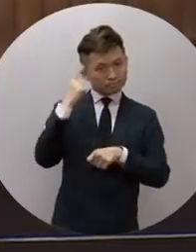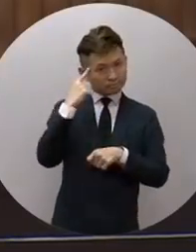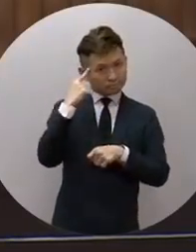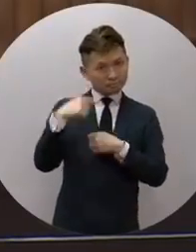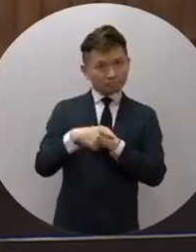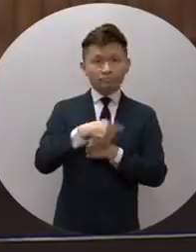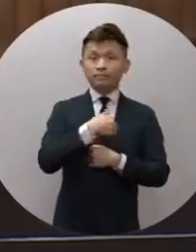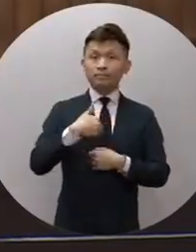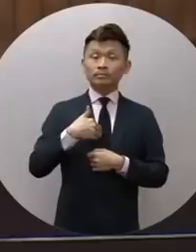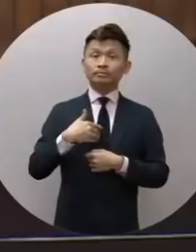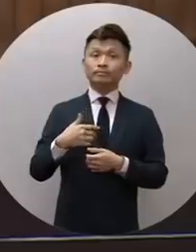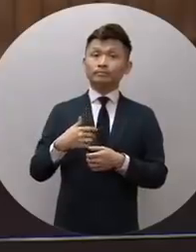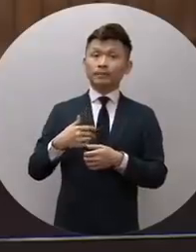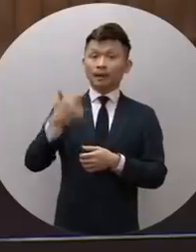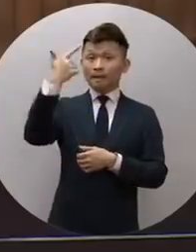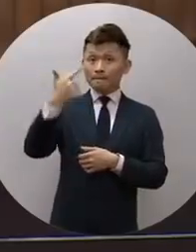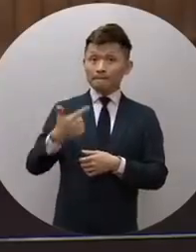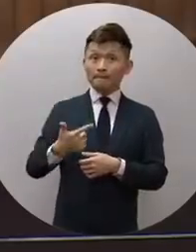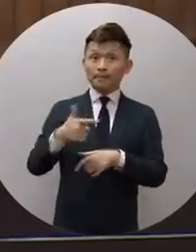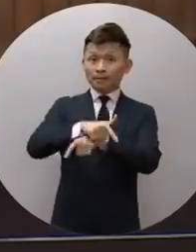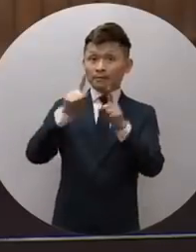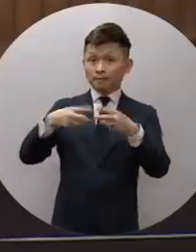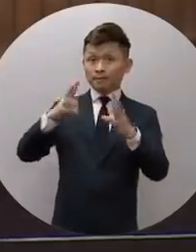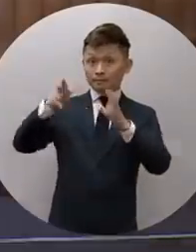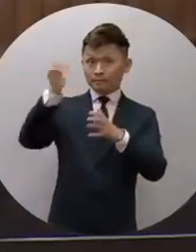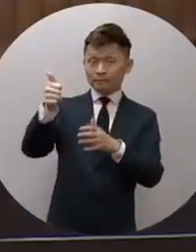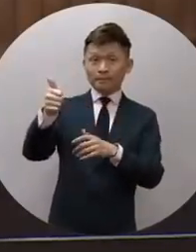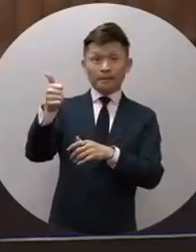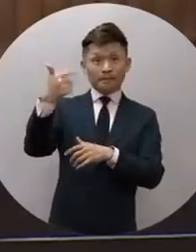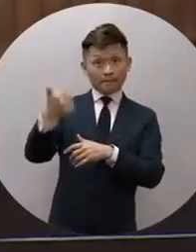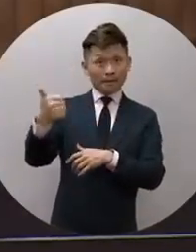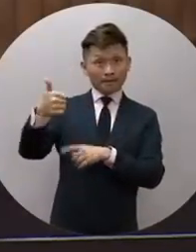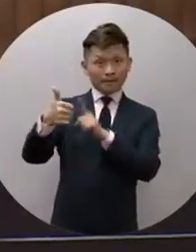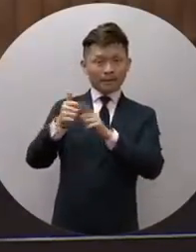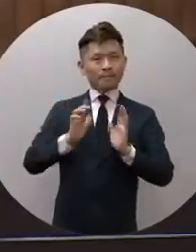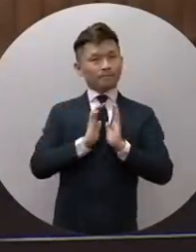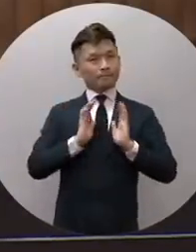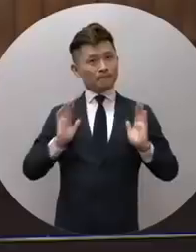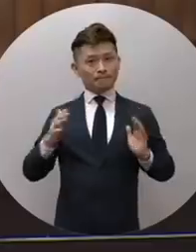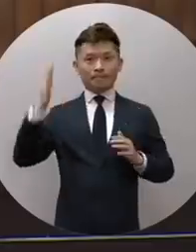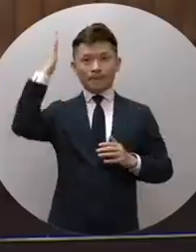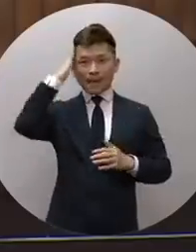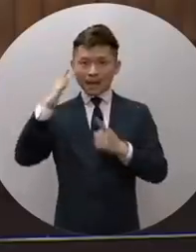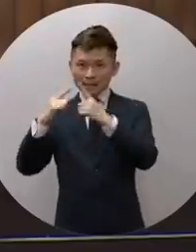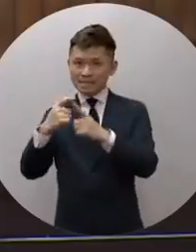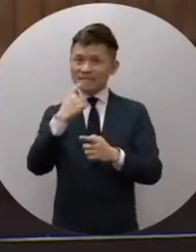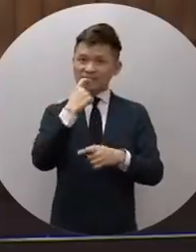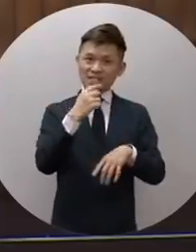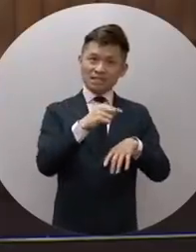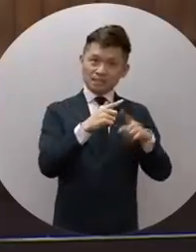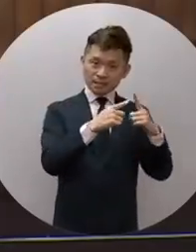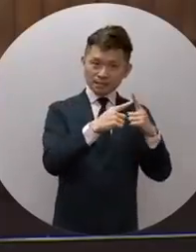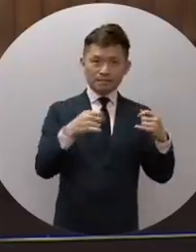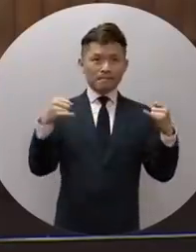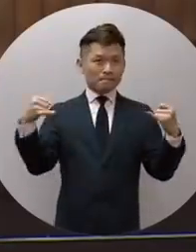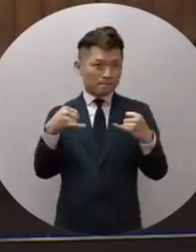曼德拉以言行合一的人格情怀，化解黑白的情仇冲突，